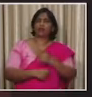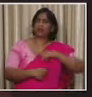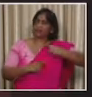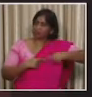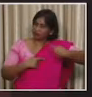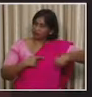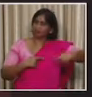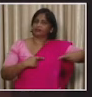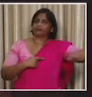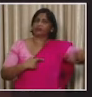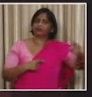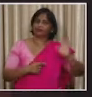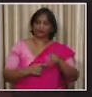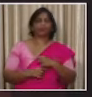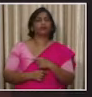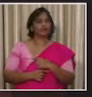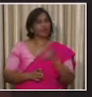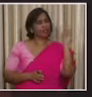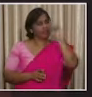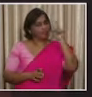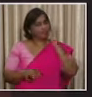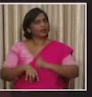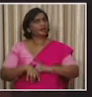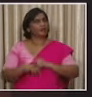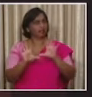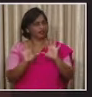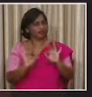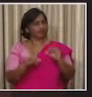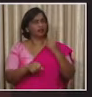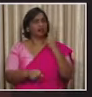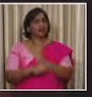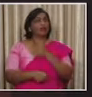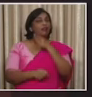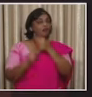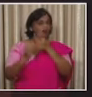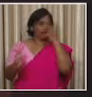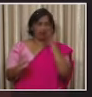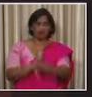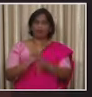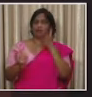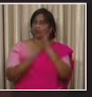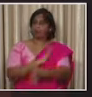දිනපතාම කරනවා, හැම මොහොතකම තප්පරයකම රජය කරන්න යන්නේ ඒකයි.